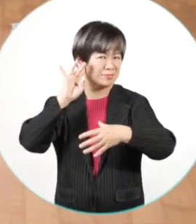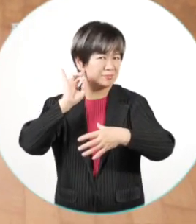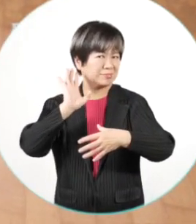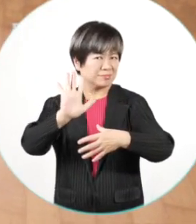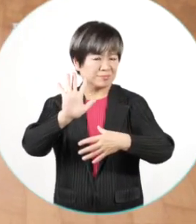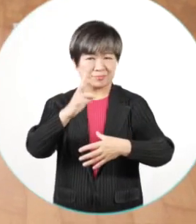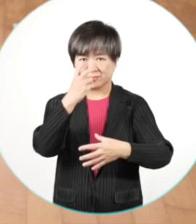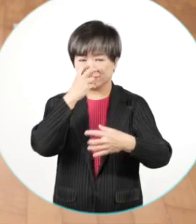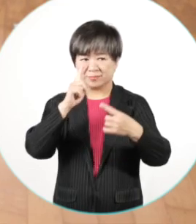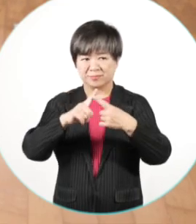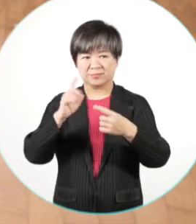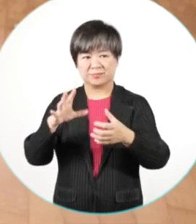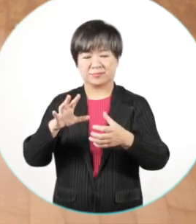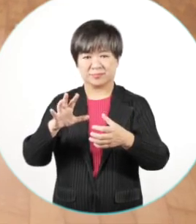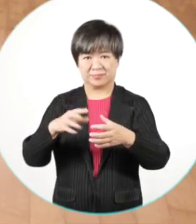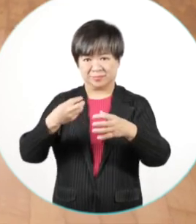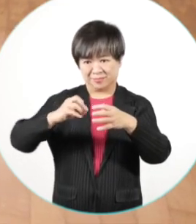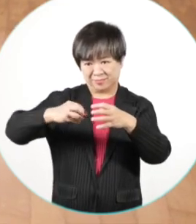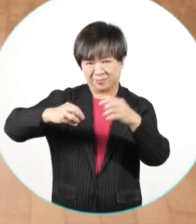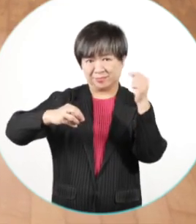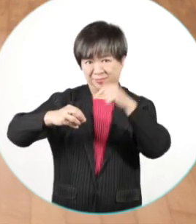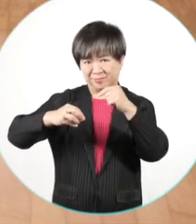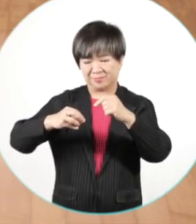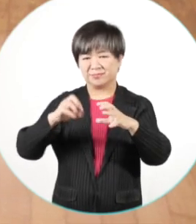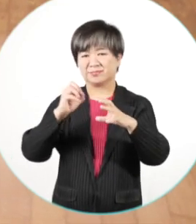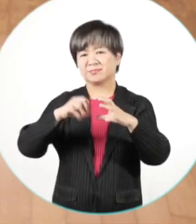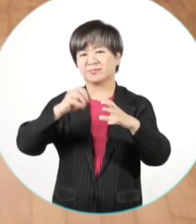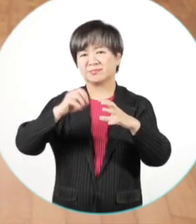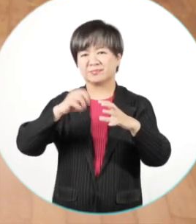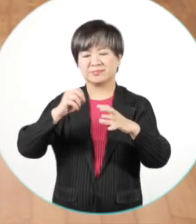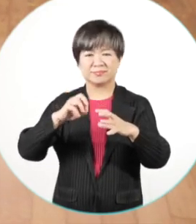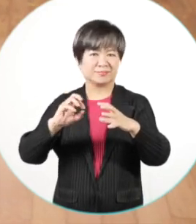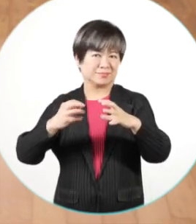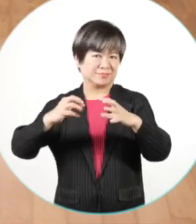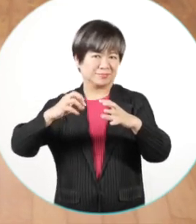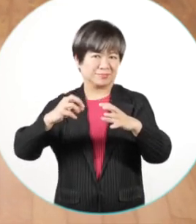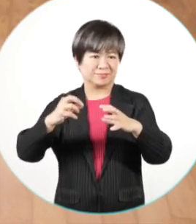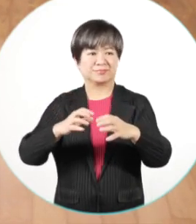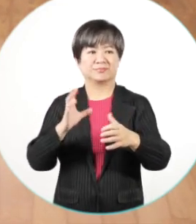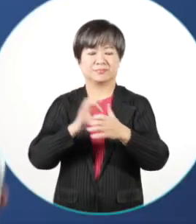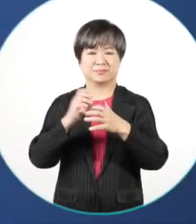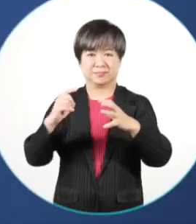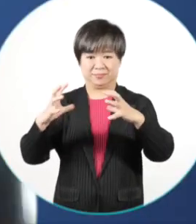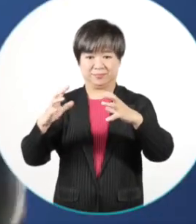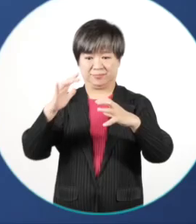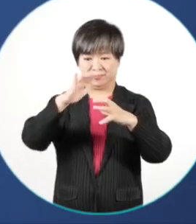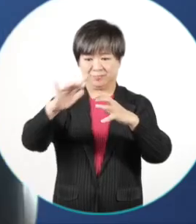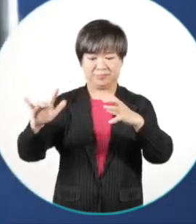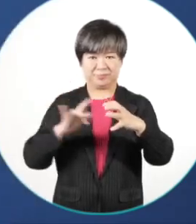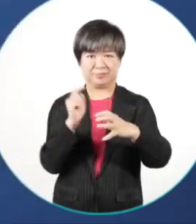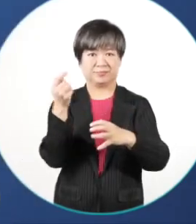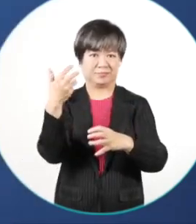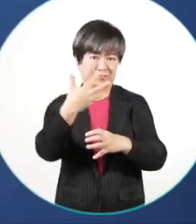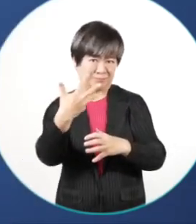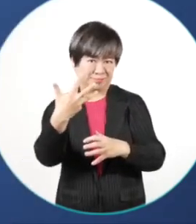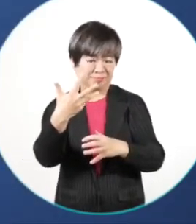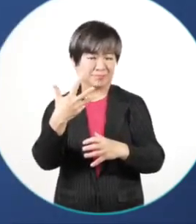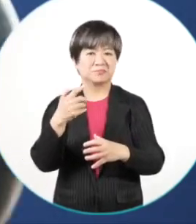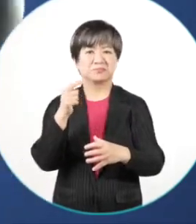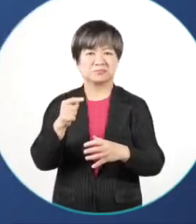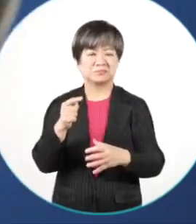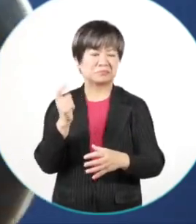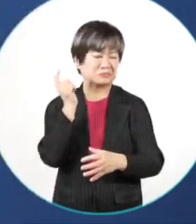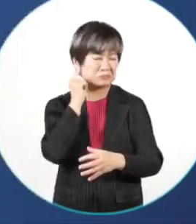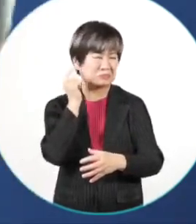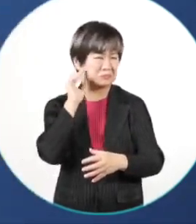人门球仅是将铃铛装置在球内。球面上会有8个小洞口，可以说是非常考验选手的